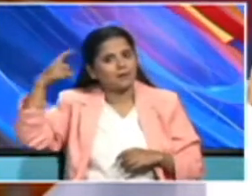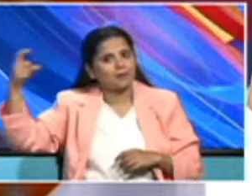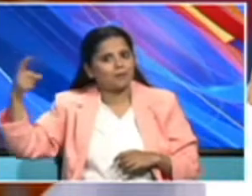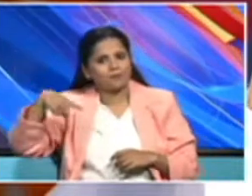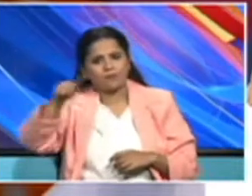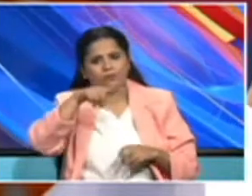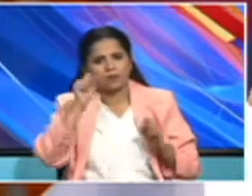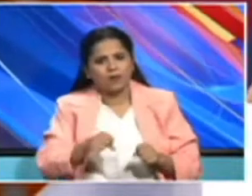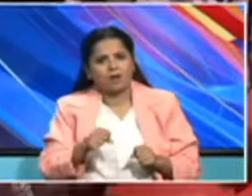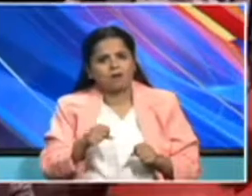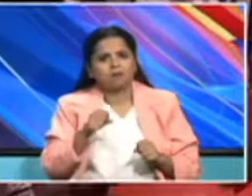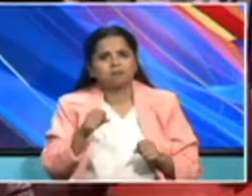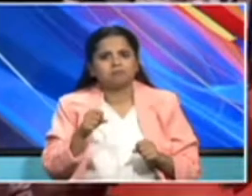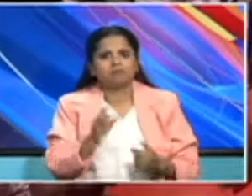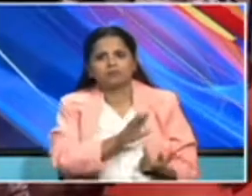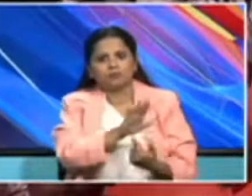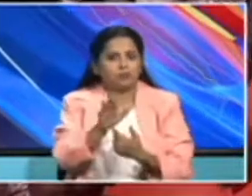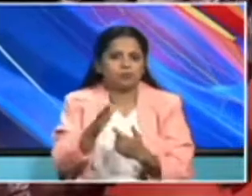नेतृत्व देंगे,